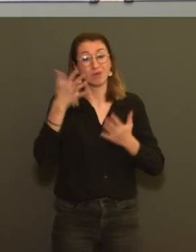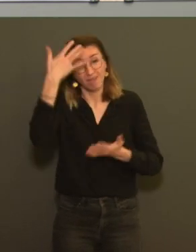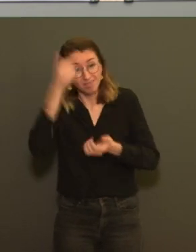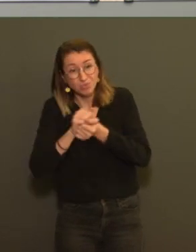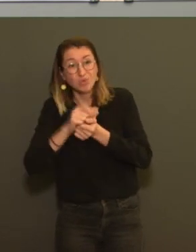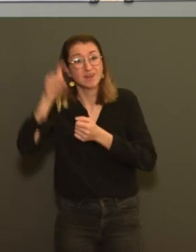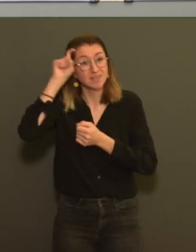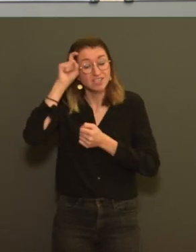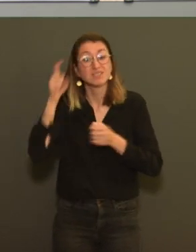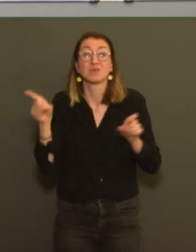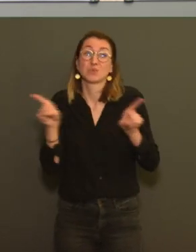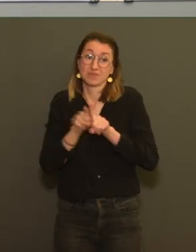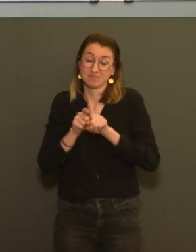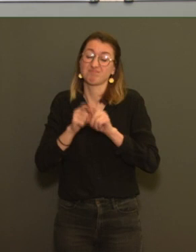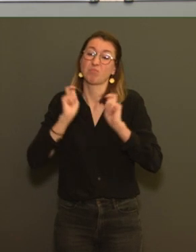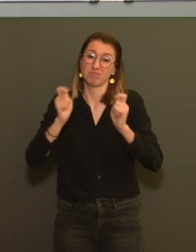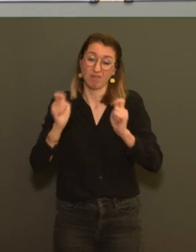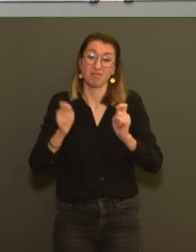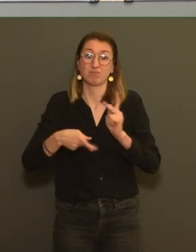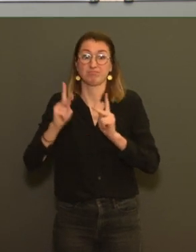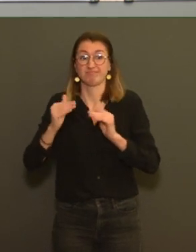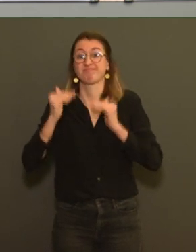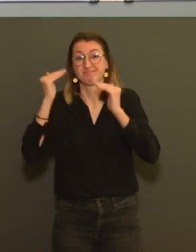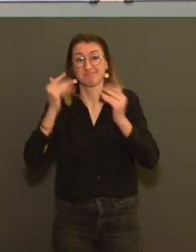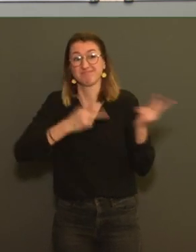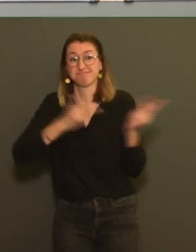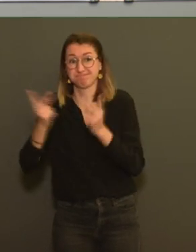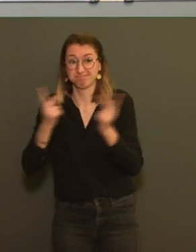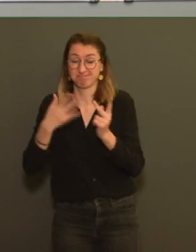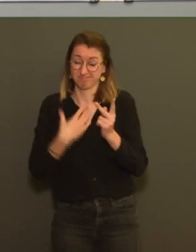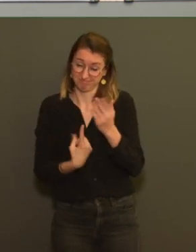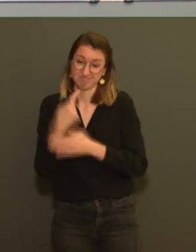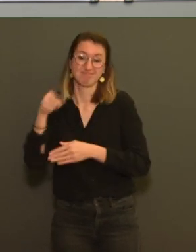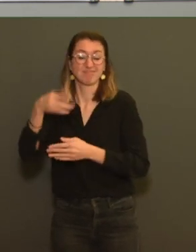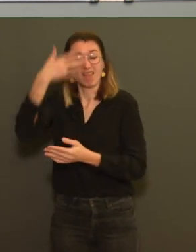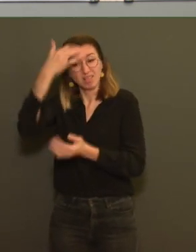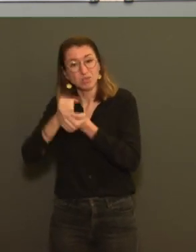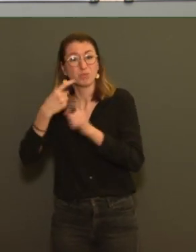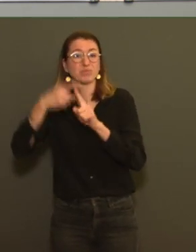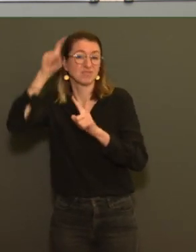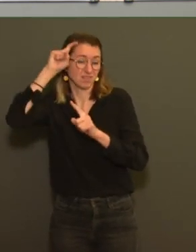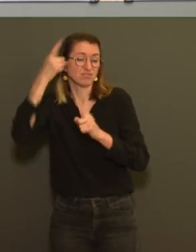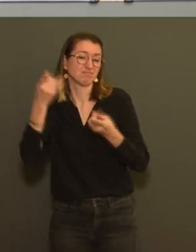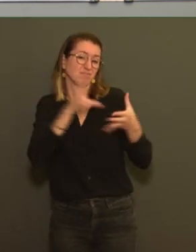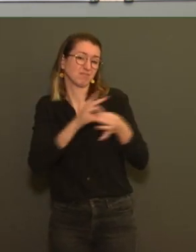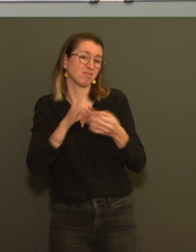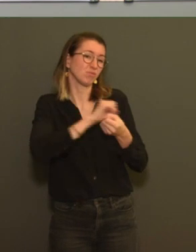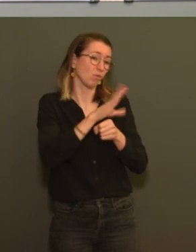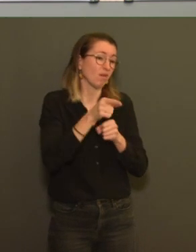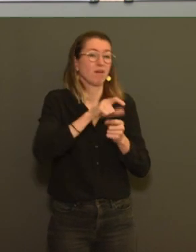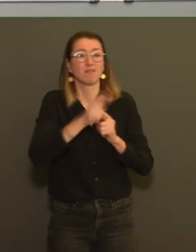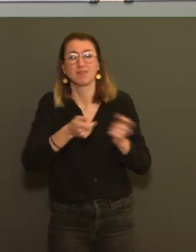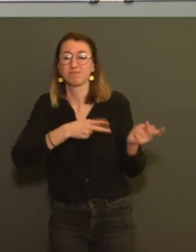donc, très logiquement, c'est le Hainaut et la province de Liège qui voient la plus grande augmentation dans les admissions à l'hôpital. Et si